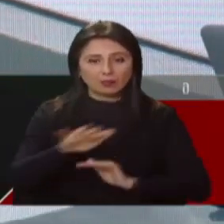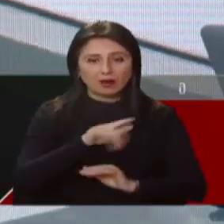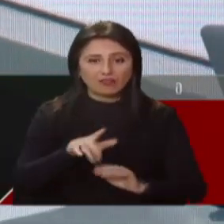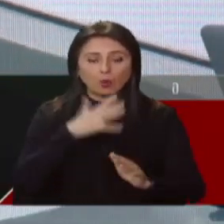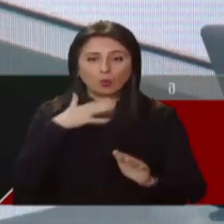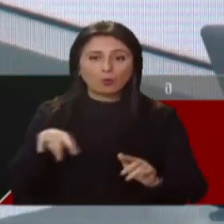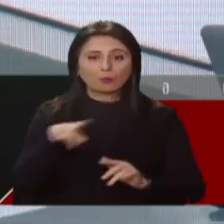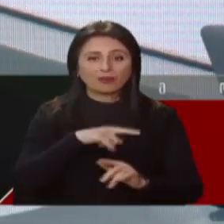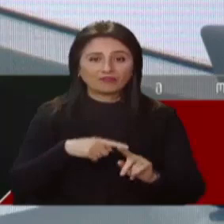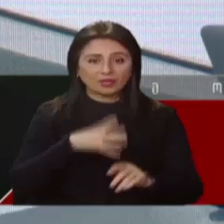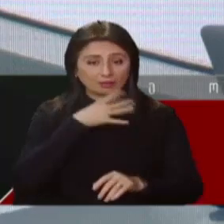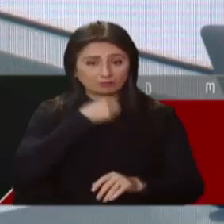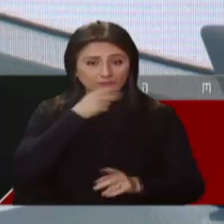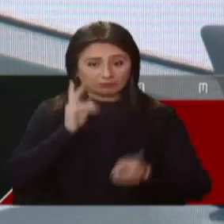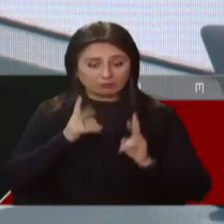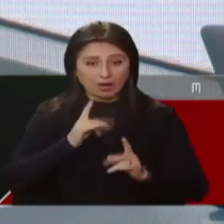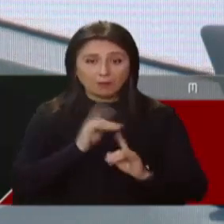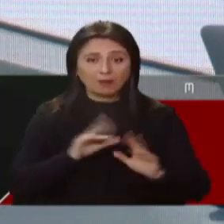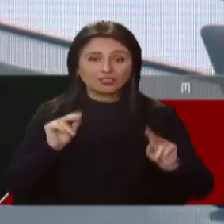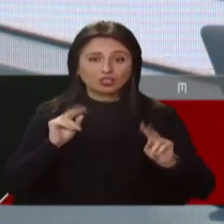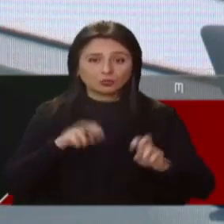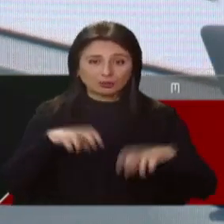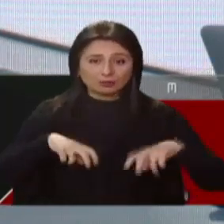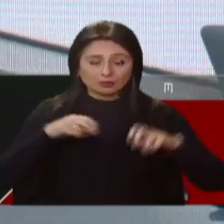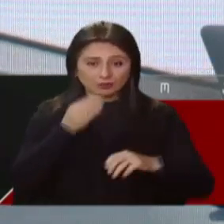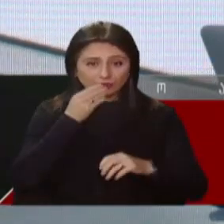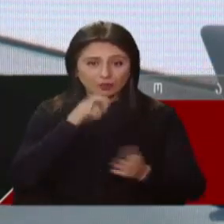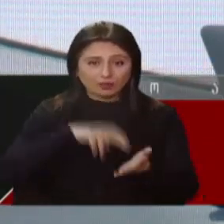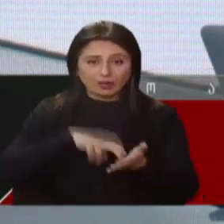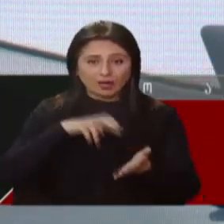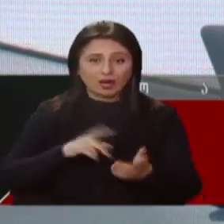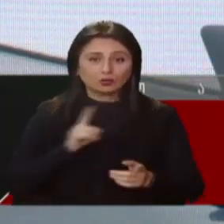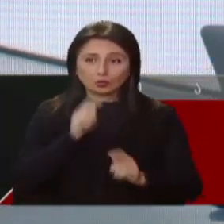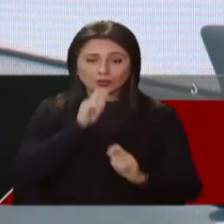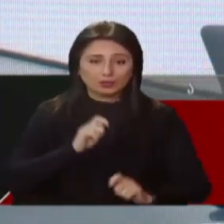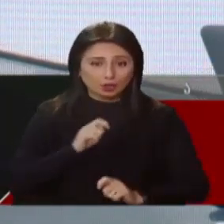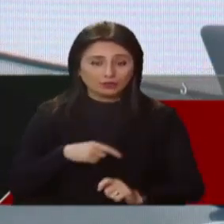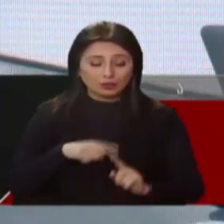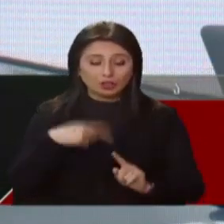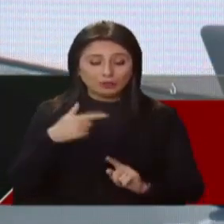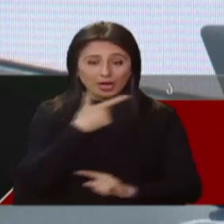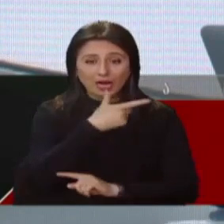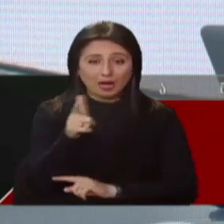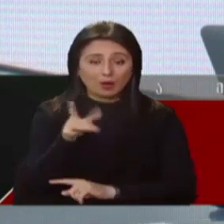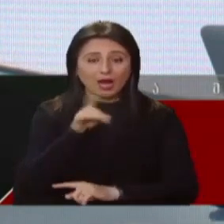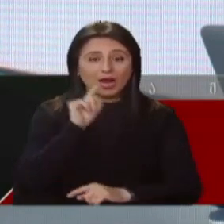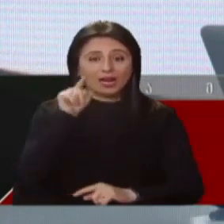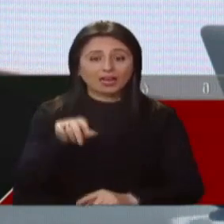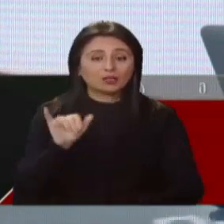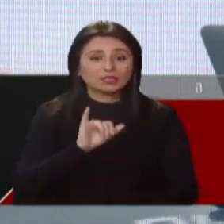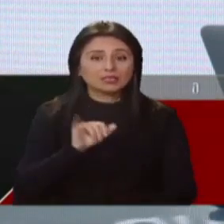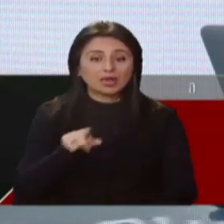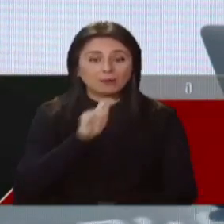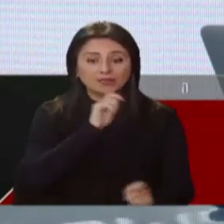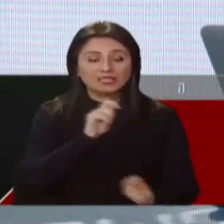ამას უმეტესად ზრდასრულები აკეთებენ, ბავშვები კი ბედნიერად მიირთმევენ ტკბილეულს და ელოდებიან საჩუქრებს. ჩვენი შემდეგი რეპორტაჟი არის რეგიონიდან, სადაც